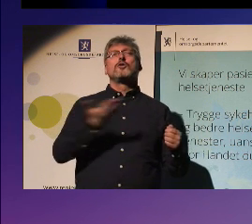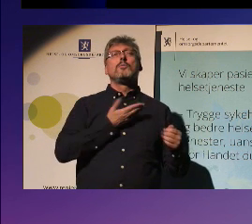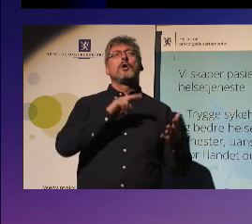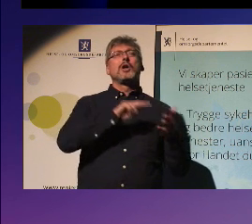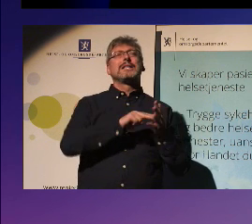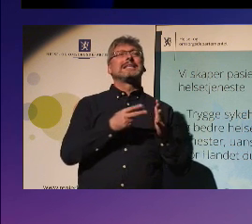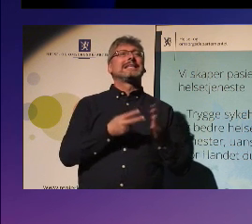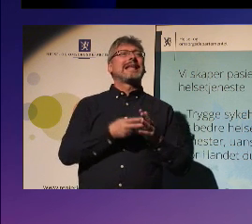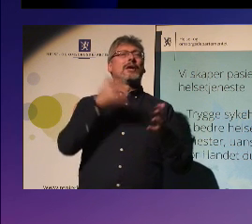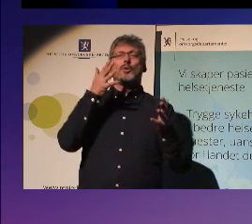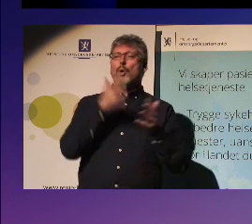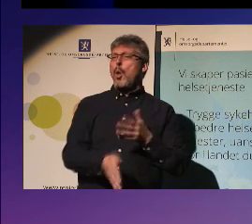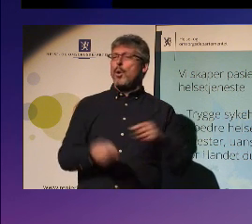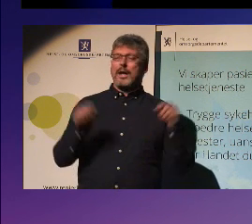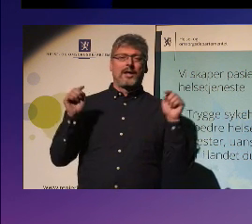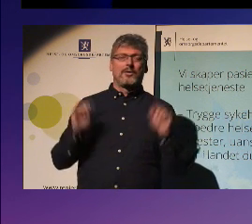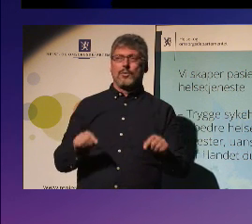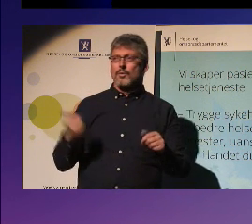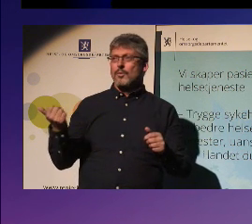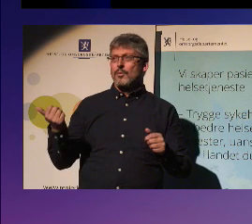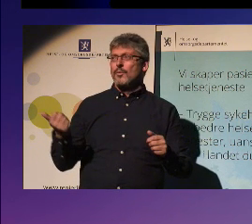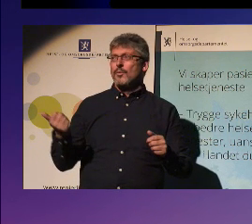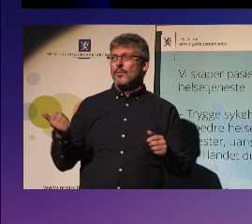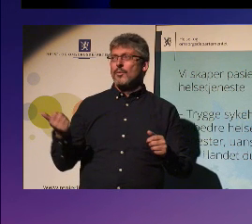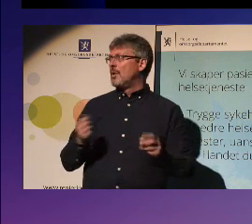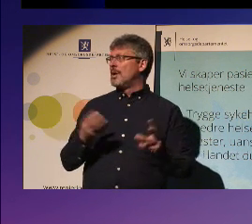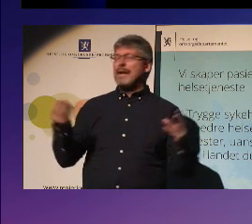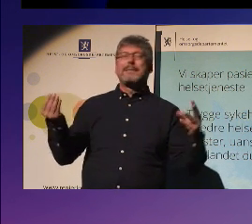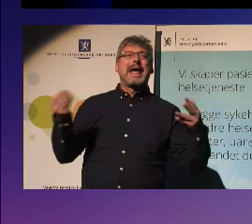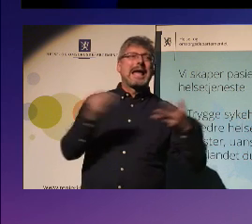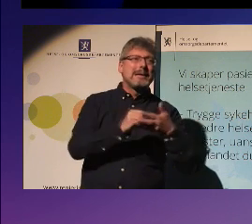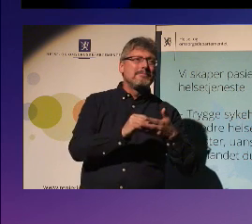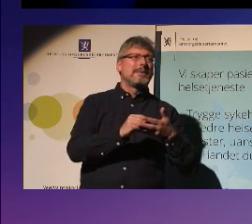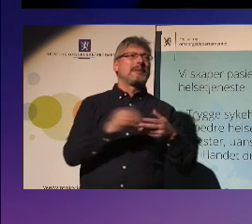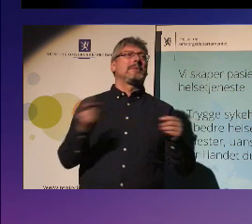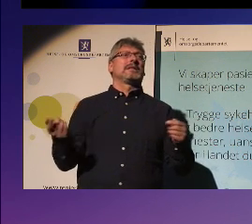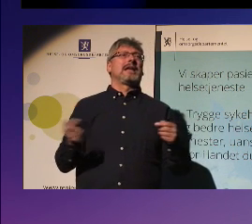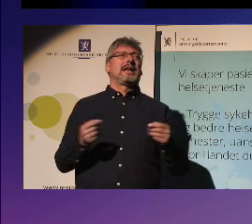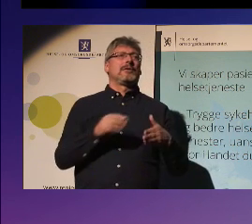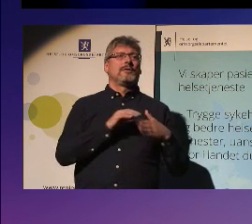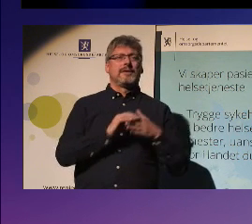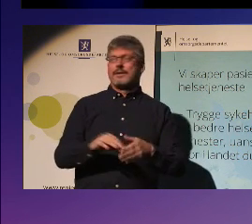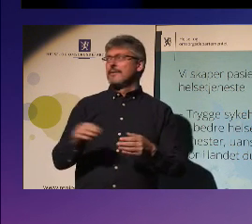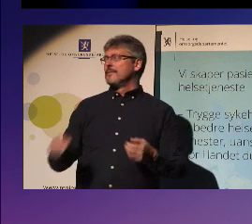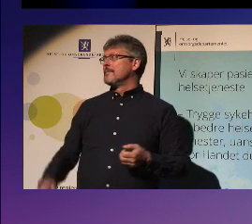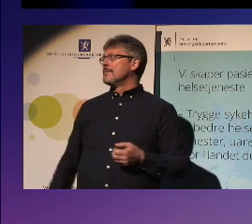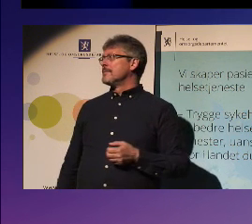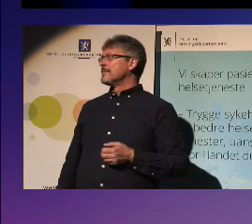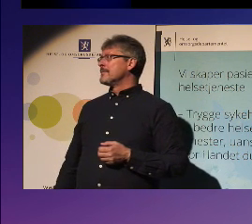teknologi, og det å få implementert det og bredde det og gå i drift.